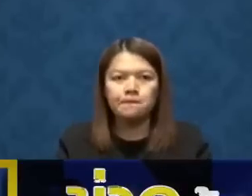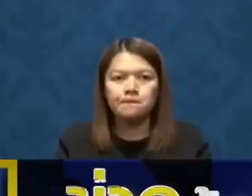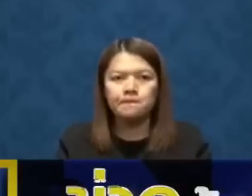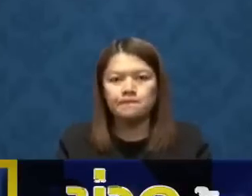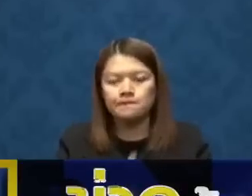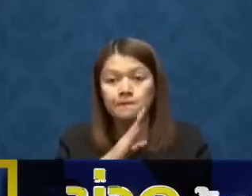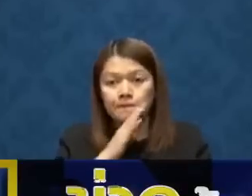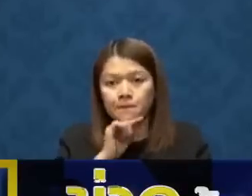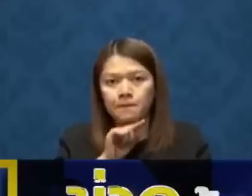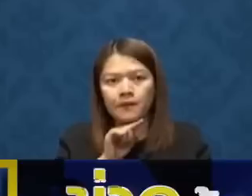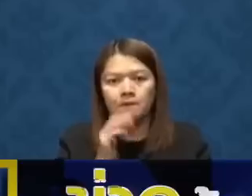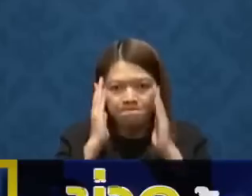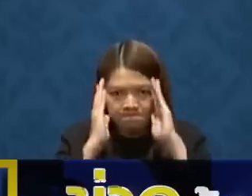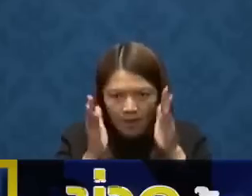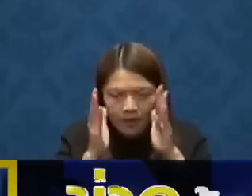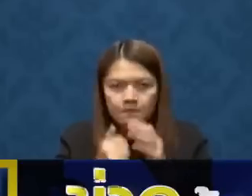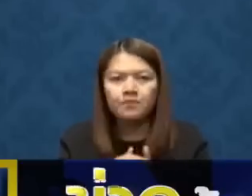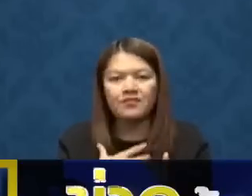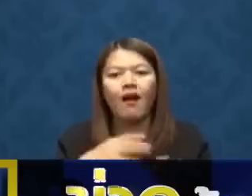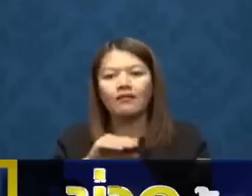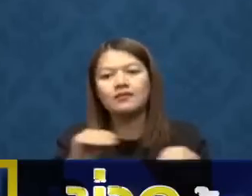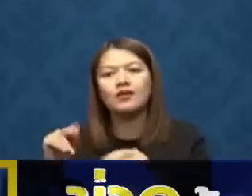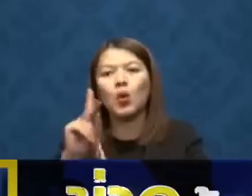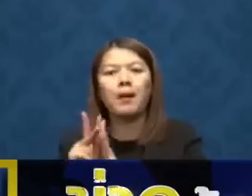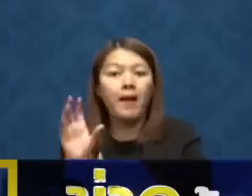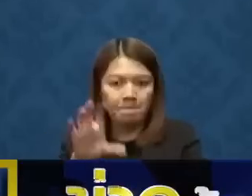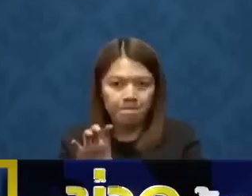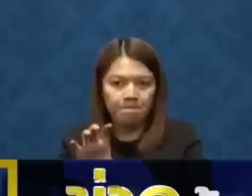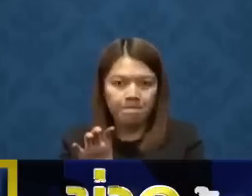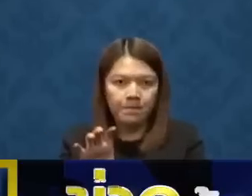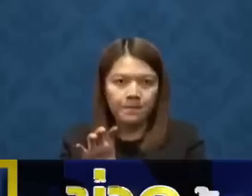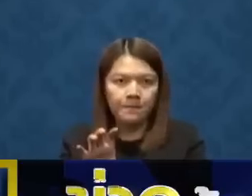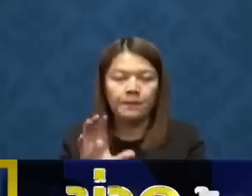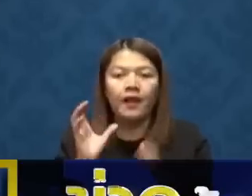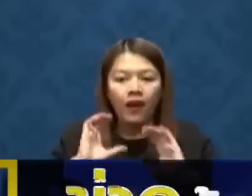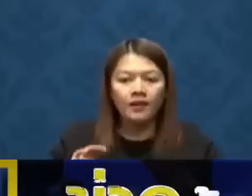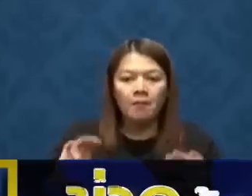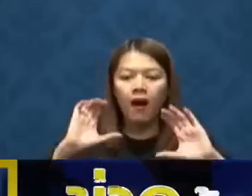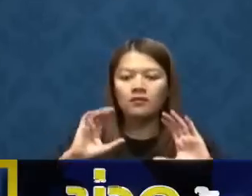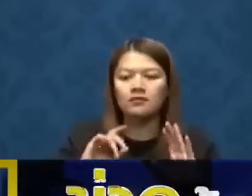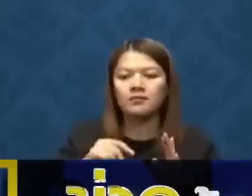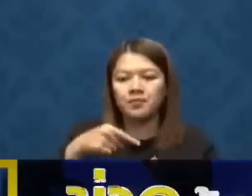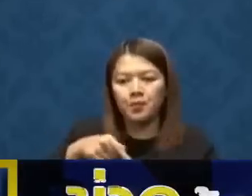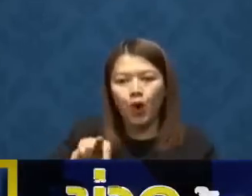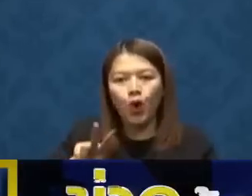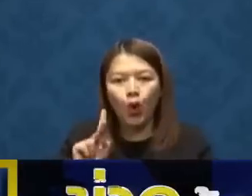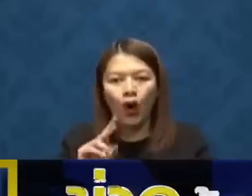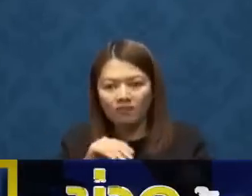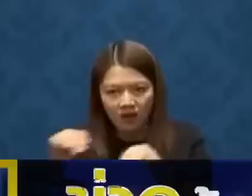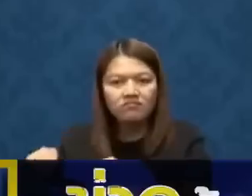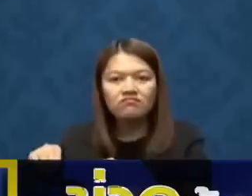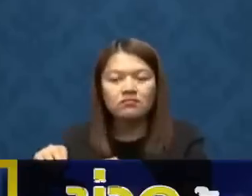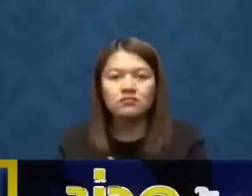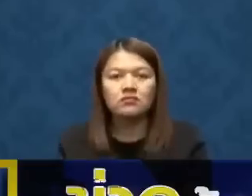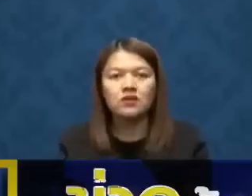สภาเพื่อส่งเรื่องเนี่ยให้ศาลรัฐธรรมนูญตีความซึ่งผู้นำฝ่ายค้านก็อธิบายชัดเจนไป